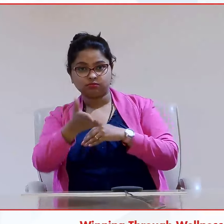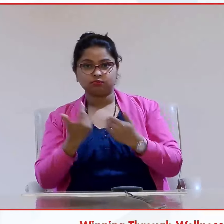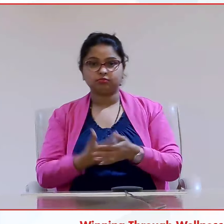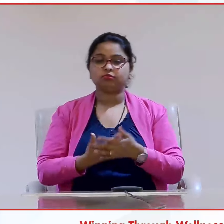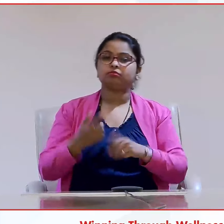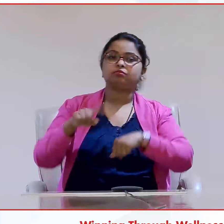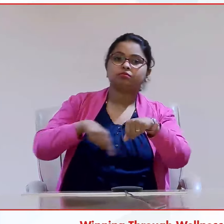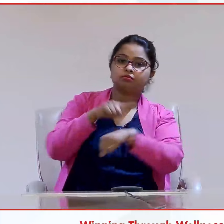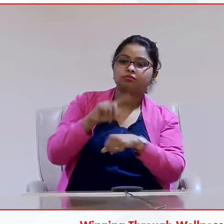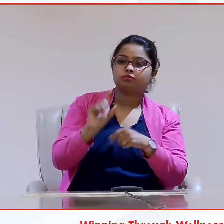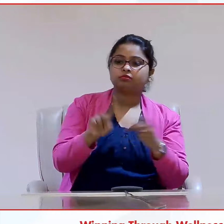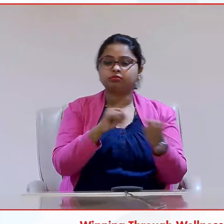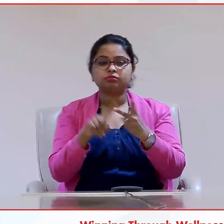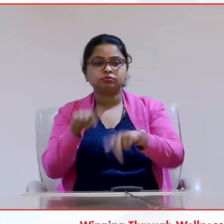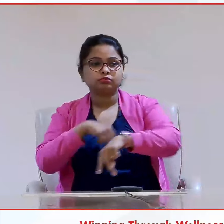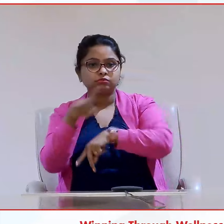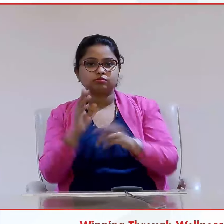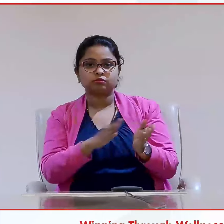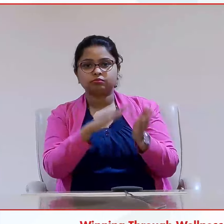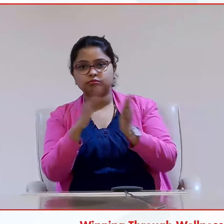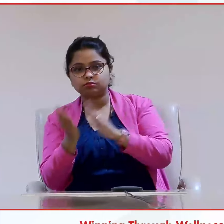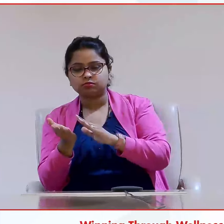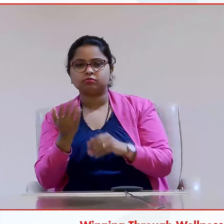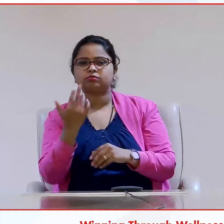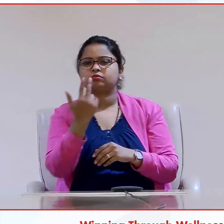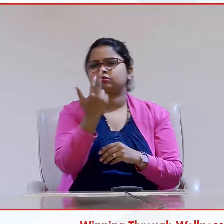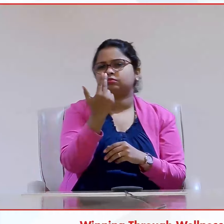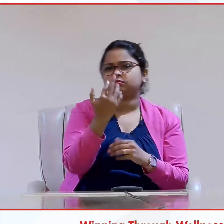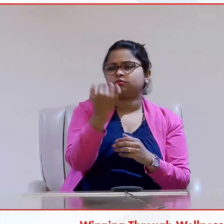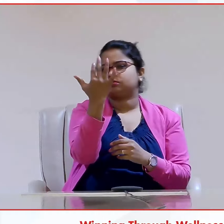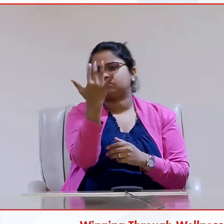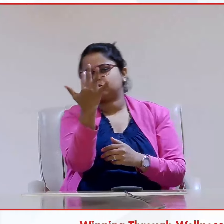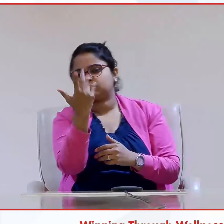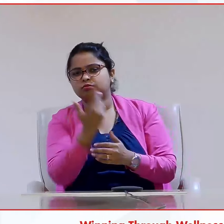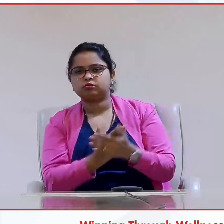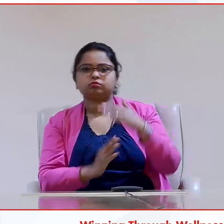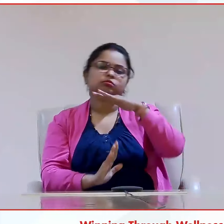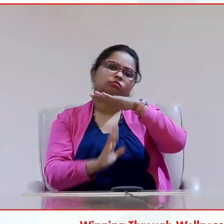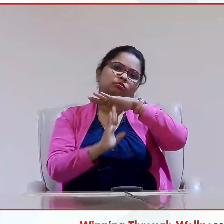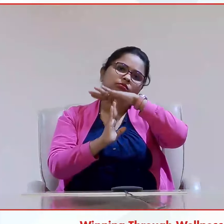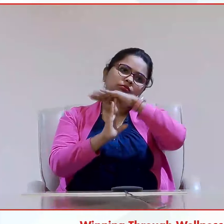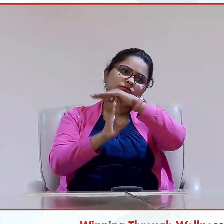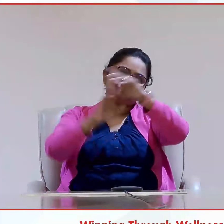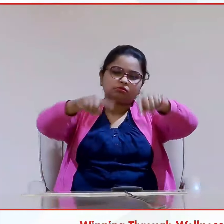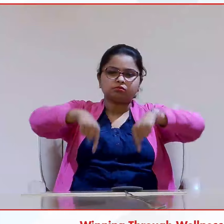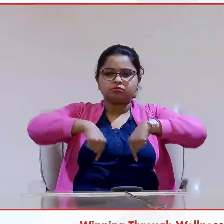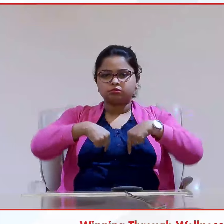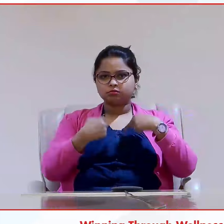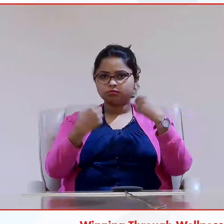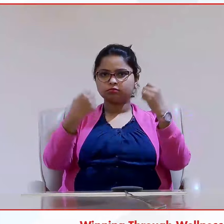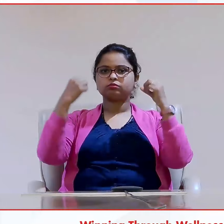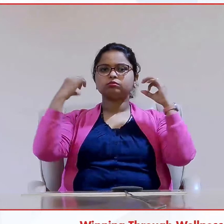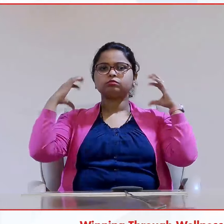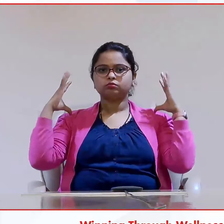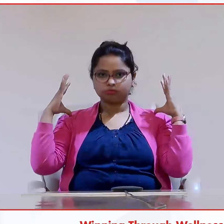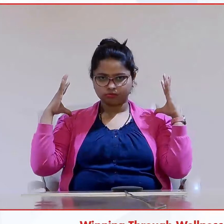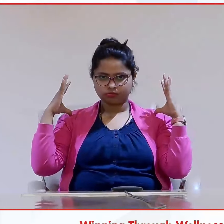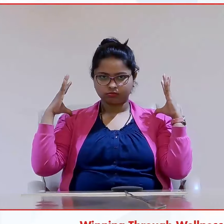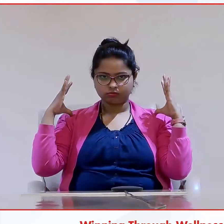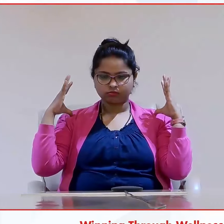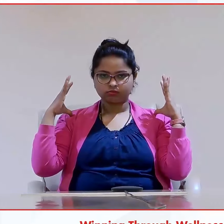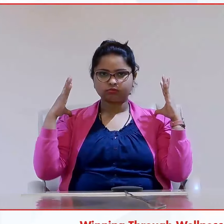दूसरे घंटे में move हो रहे हैं, बीच में 2 मिनट या 5 मिनट की पॉज खुद के लिए बिल्ड कर लीजिए, ताकि